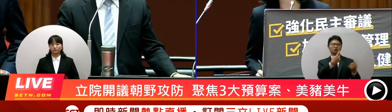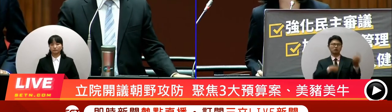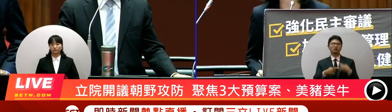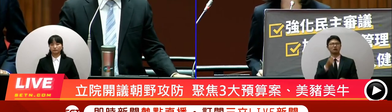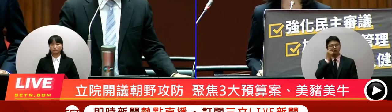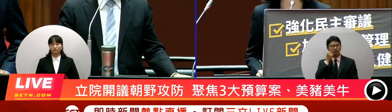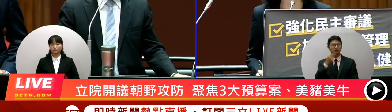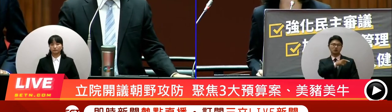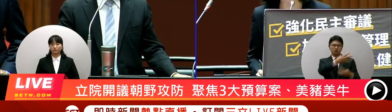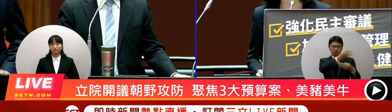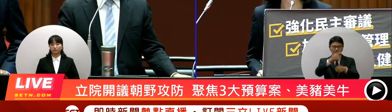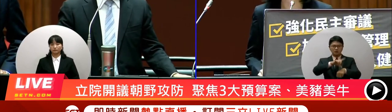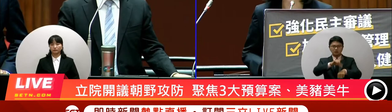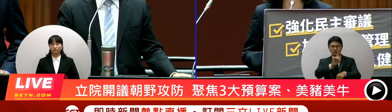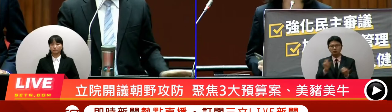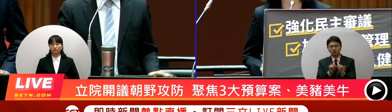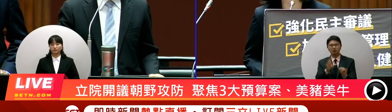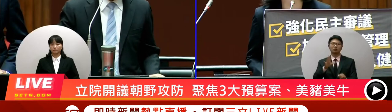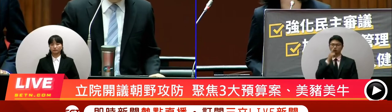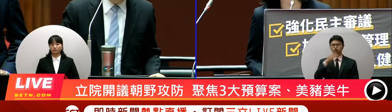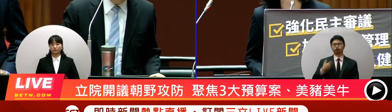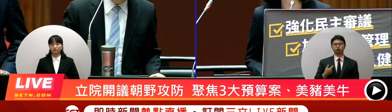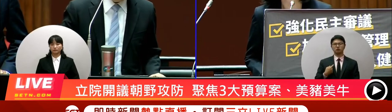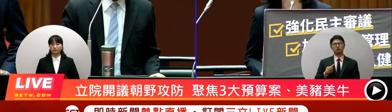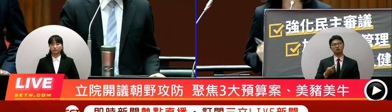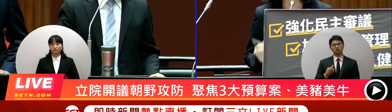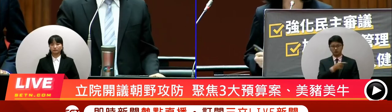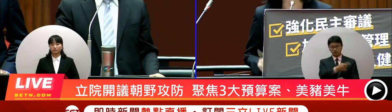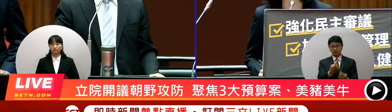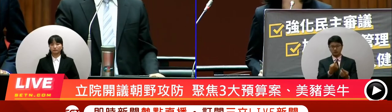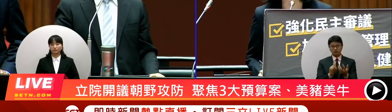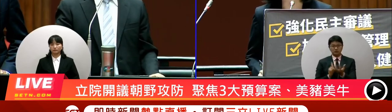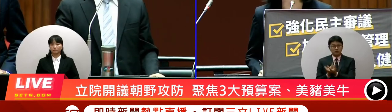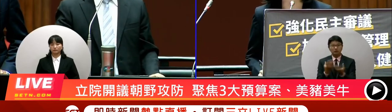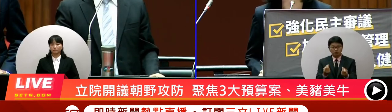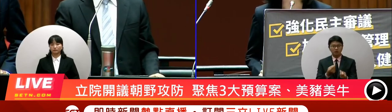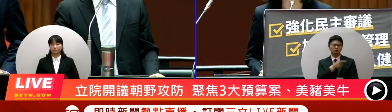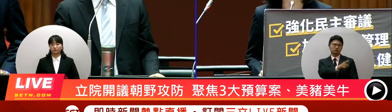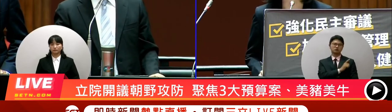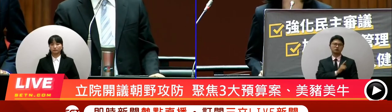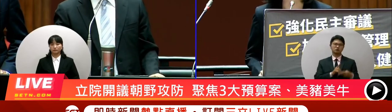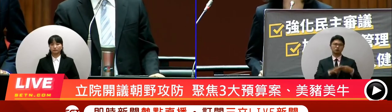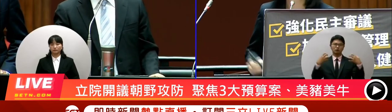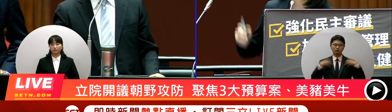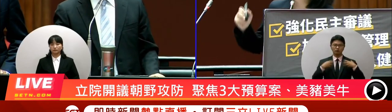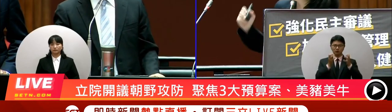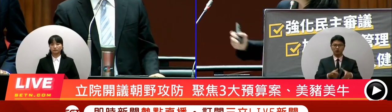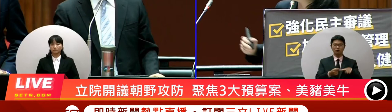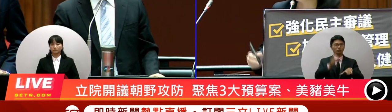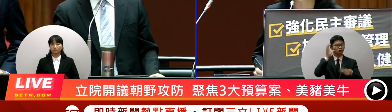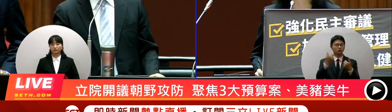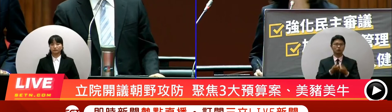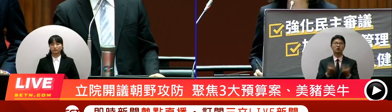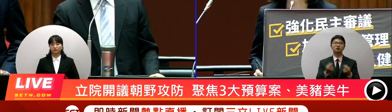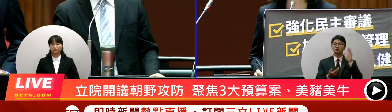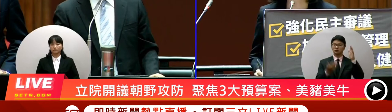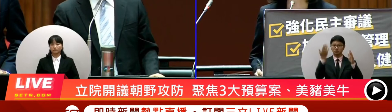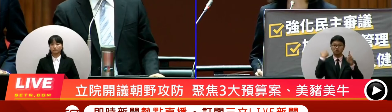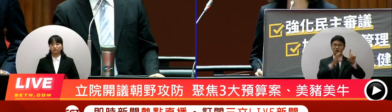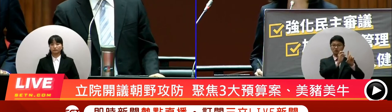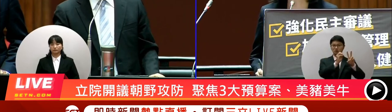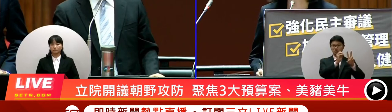长部长的行事历长什么样子，那我们可以理解说没有办法参加，那是不是你们就应该担起这样的责任，主动来召开这样的公听会，就如同2012年开放美牛的